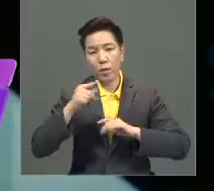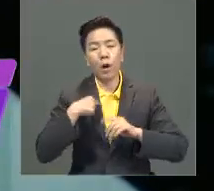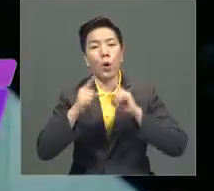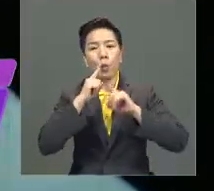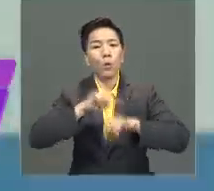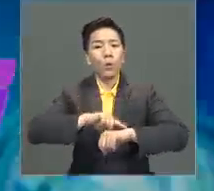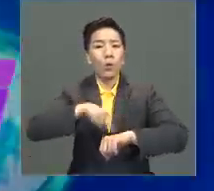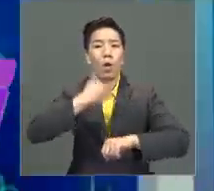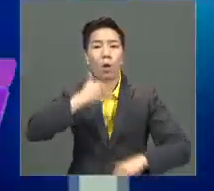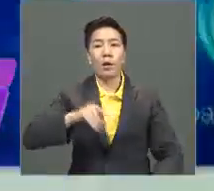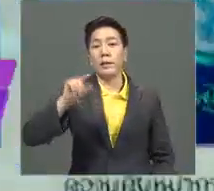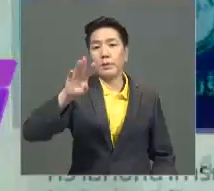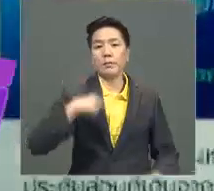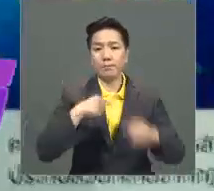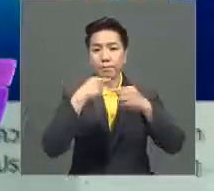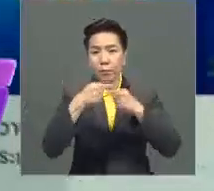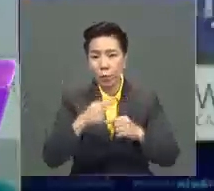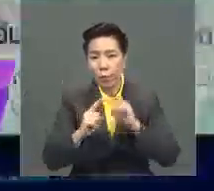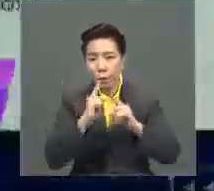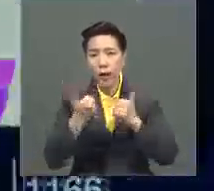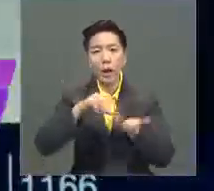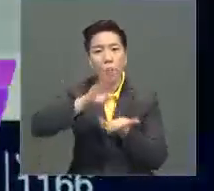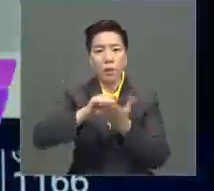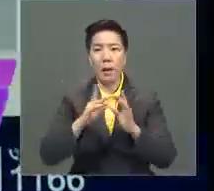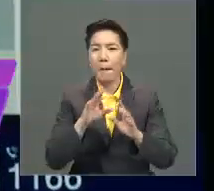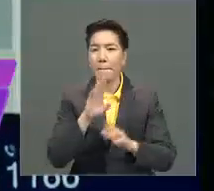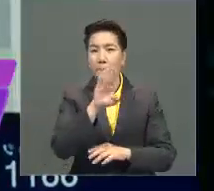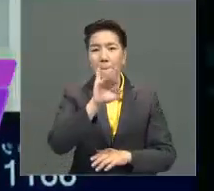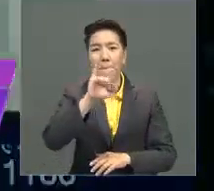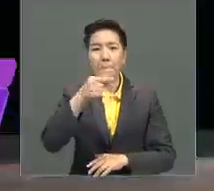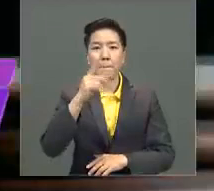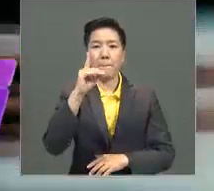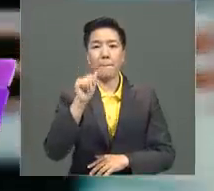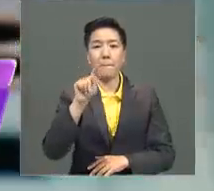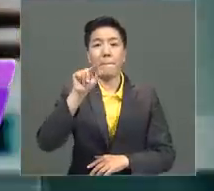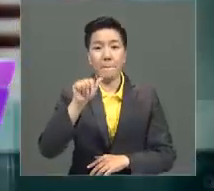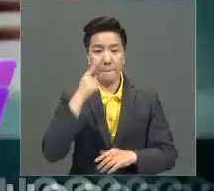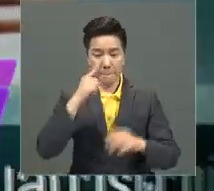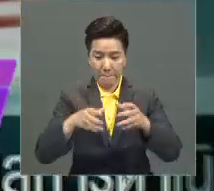นี้จะมีพี่ปกป้องฮะที่ปกป้องเนี่ยเป็นแชทบอทเปรียบเสมือนเพื่อนออนไลน์คอยตอบข้อสงสัยหรือให้ข้อมูลต่างๆที่ผู้บริโภคสามารถเข้าไปพูดคุยได้ตลอด24ชั่วโมงนะครับซึ่งการเชื่อมโยงข้อมูล BigData